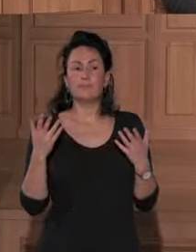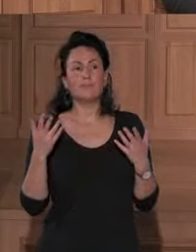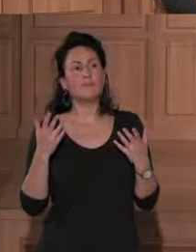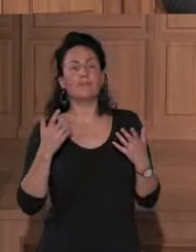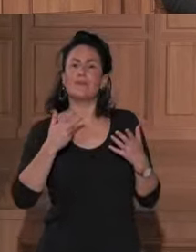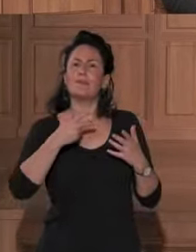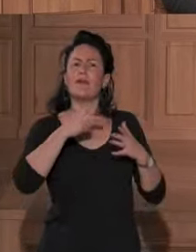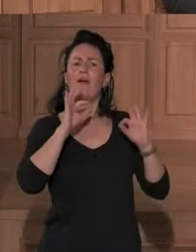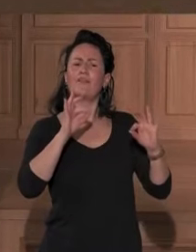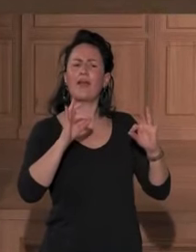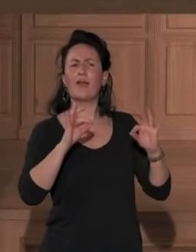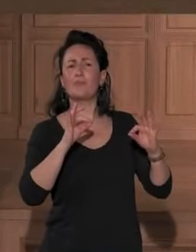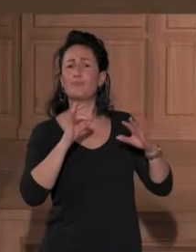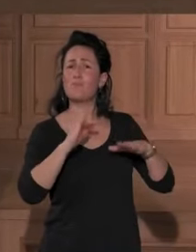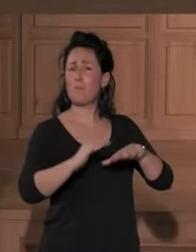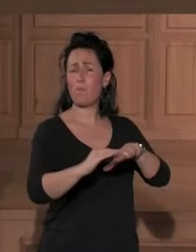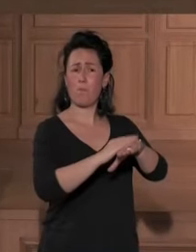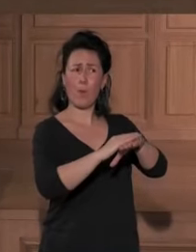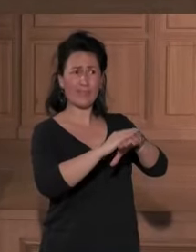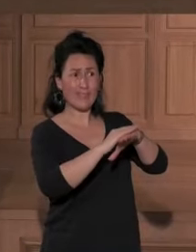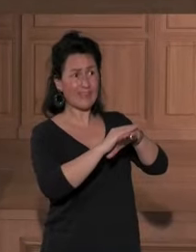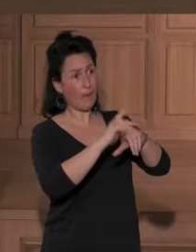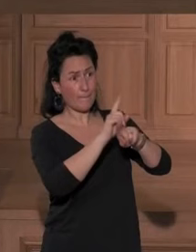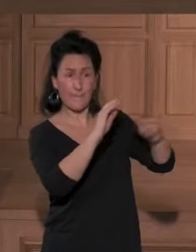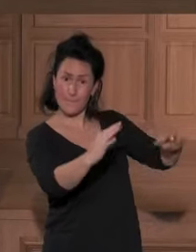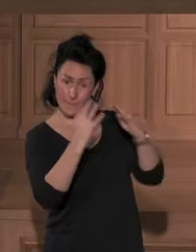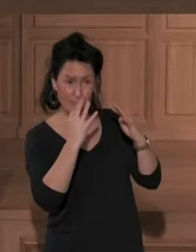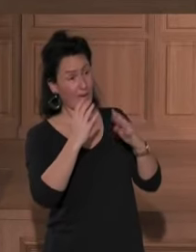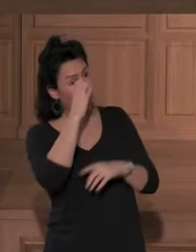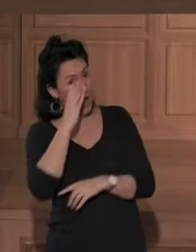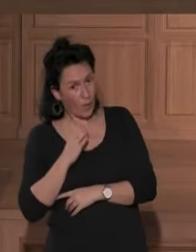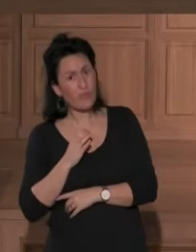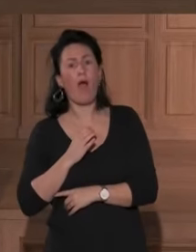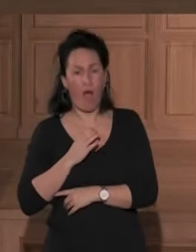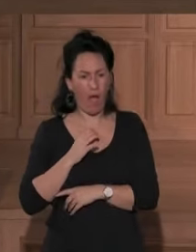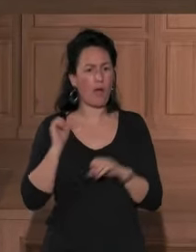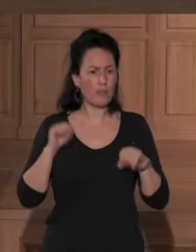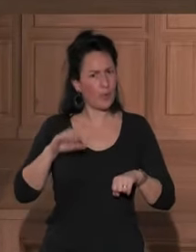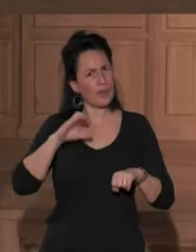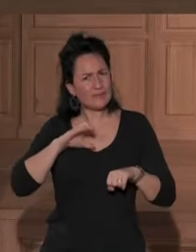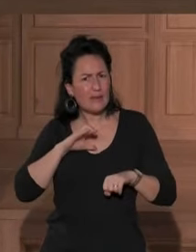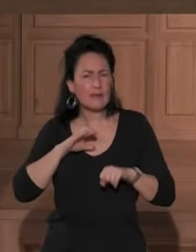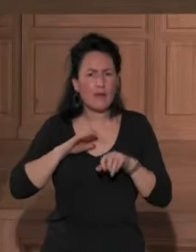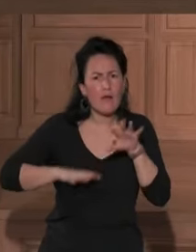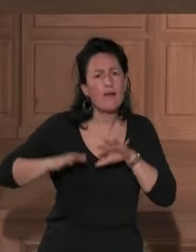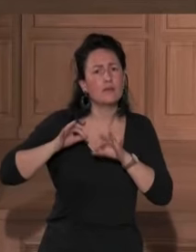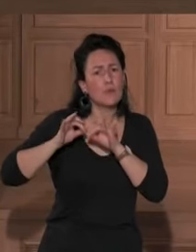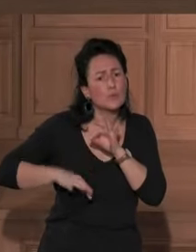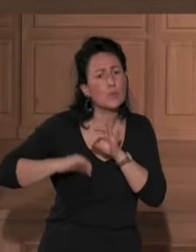nous écoute, on peut résorber. Et l'autisme, les listes d'attente en tout cas,